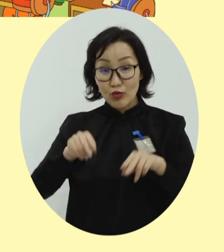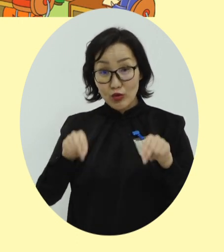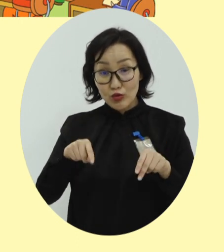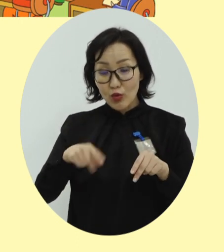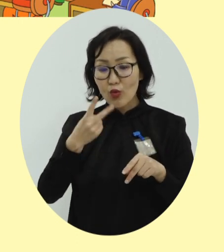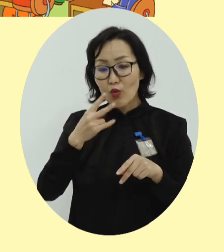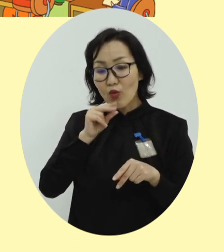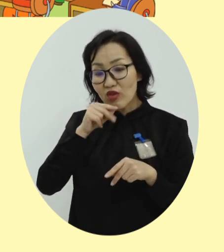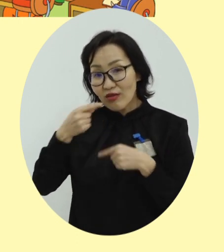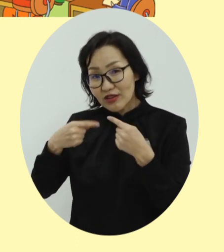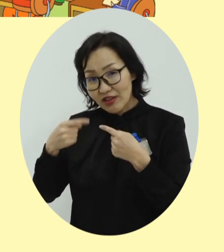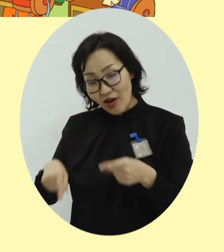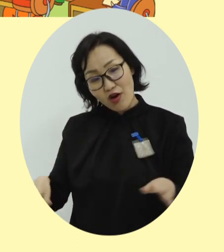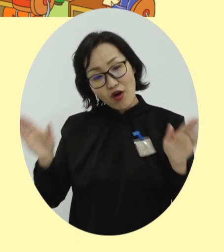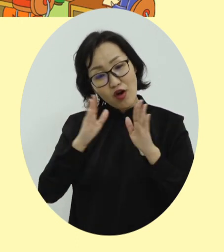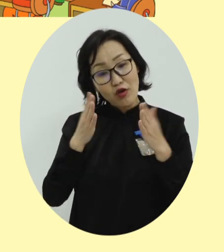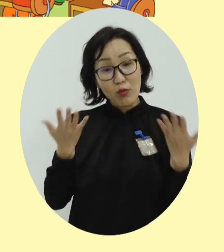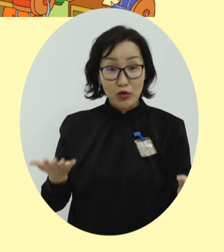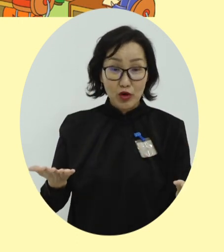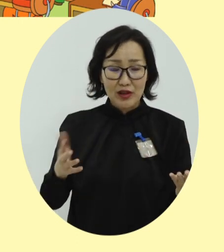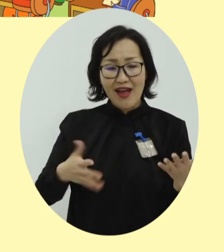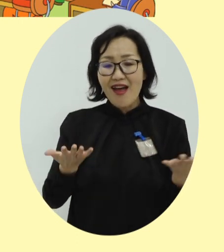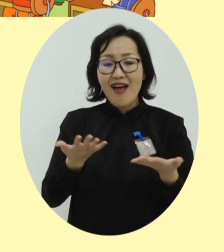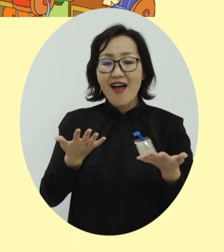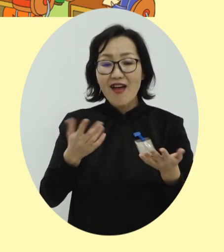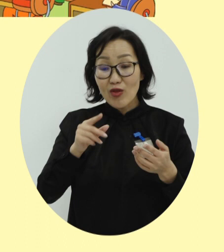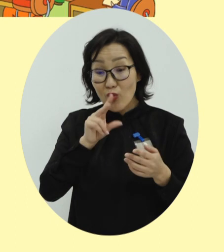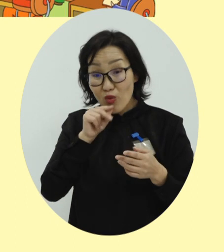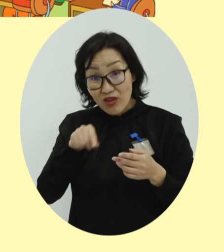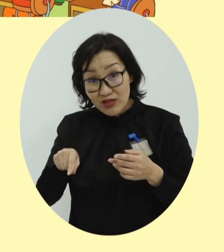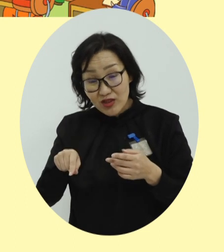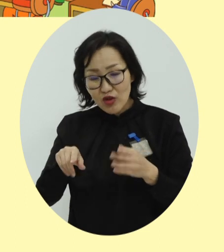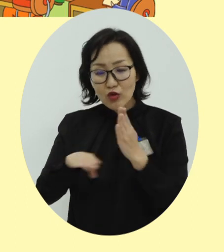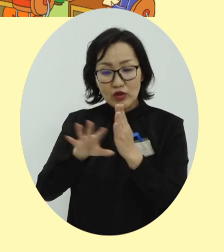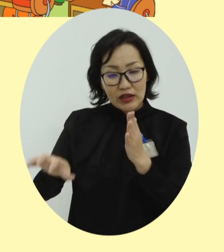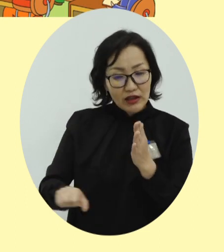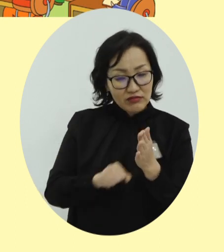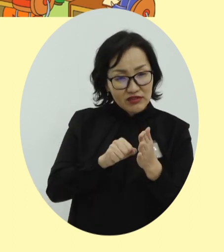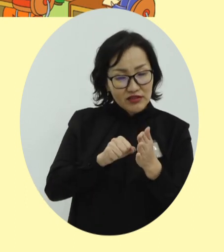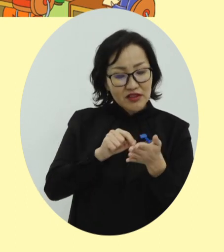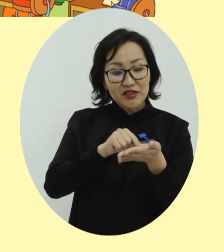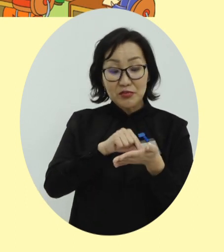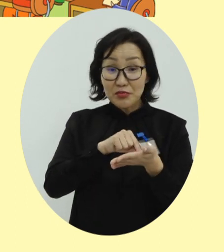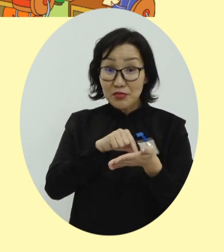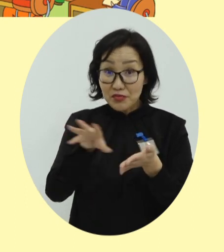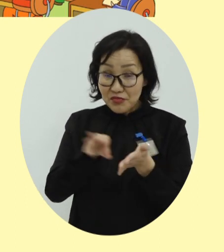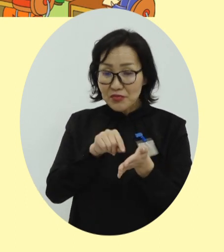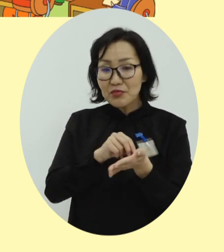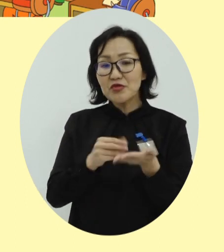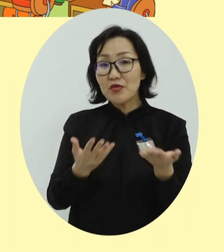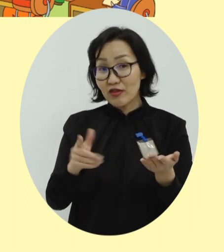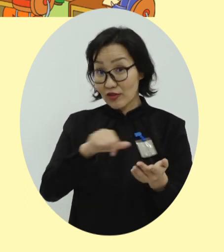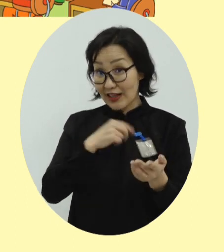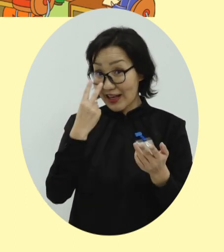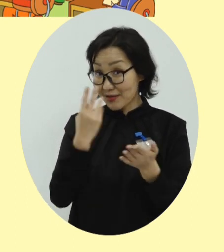явдлаа оройн бодоод аль үйл явдлыг өдрийн тэмдэглэлдээ бичих вэ гэдгийг бүгдээрээ харж байна.